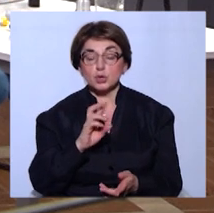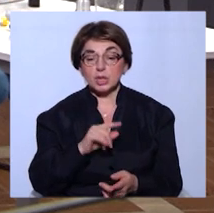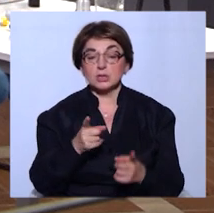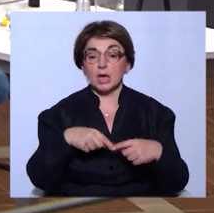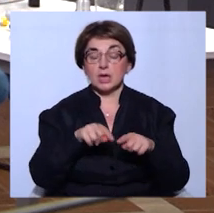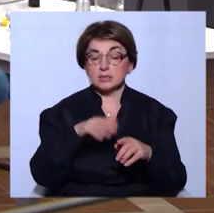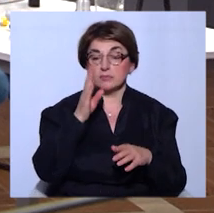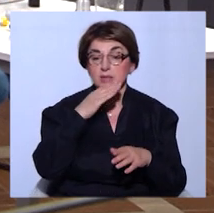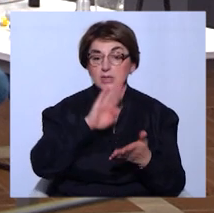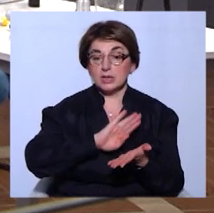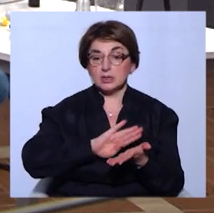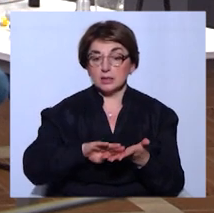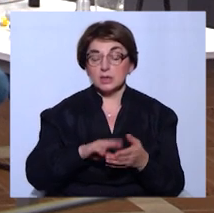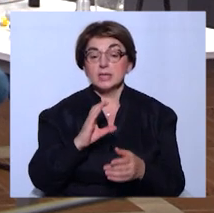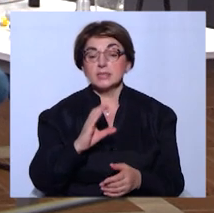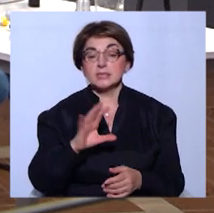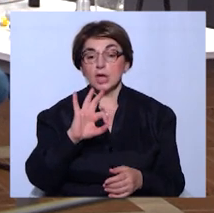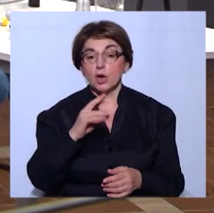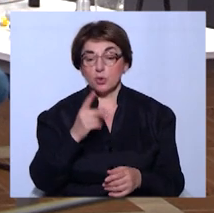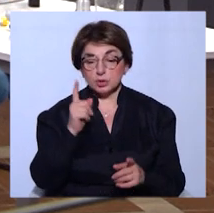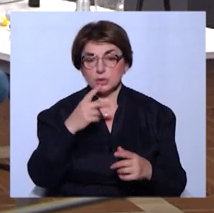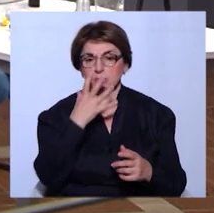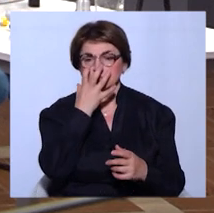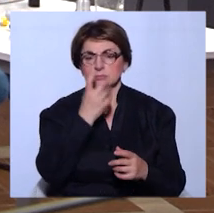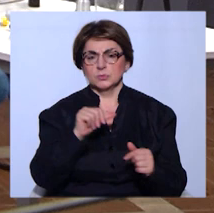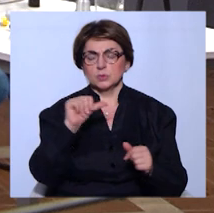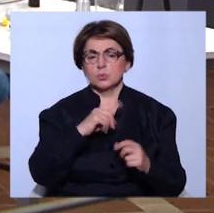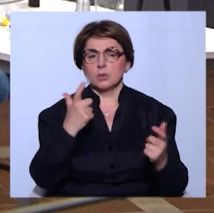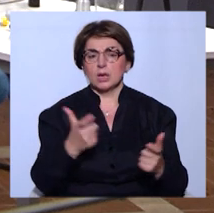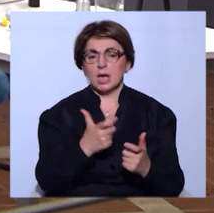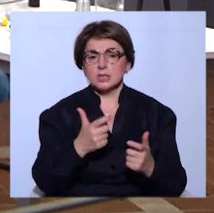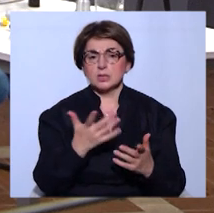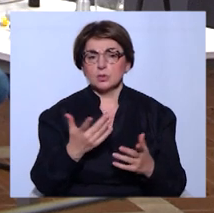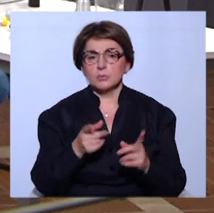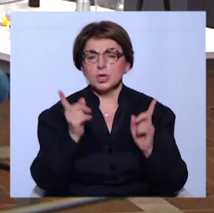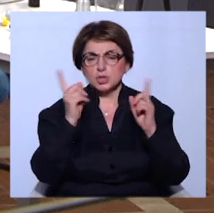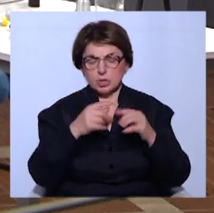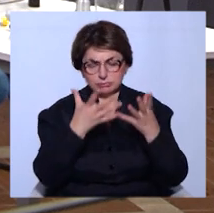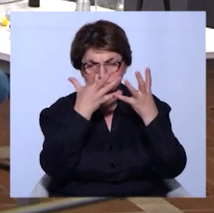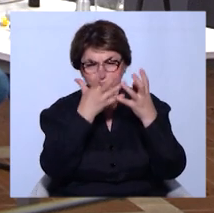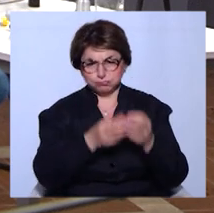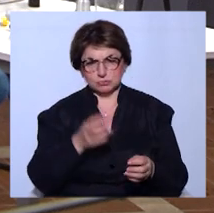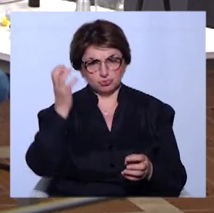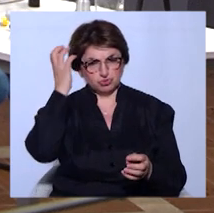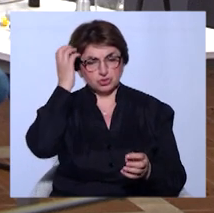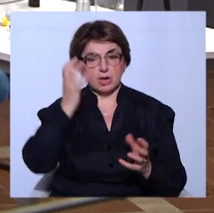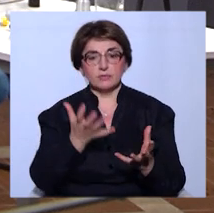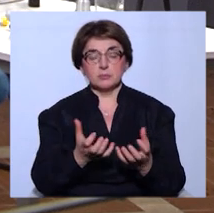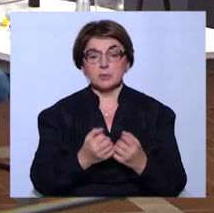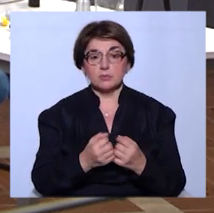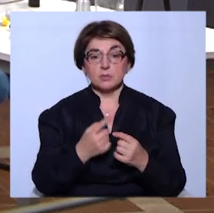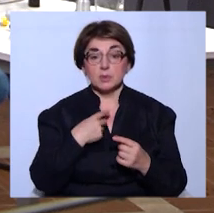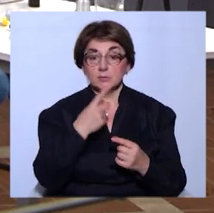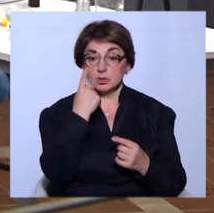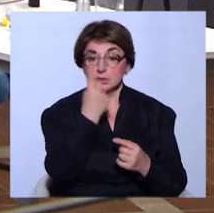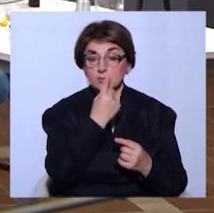წყალი, ან საერთოდ დანახშირდეს კიდევაც. მე შენს თვალწინ მინდა შაქარი, რომელიც დაგიდი,